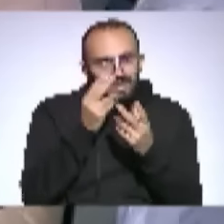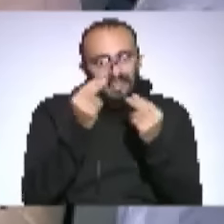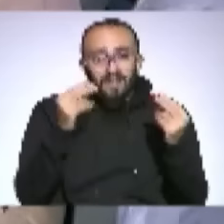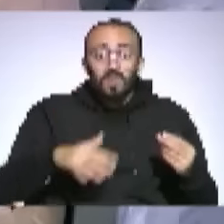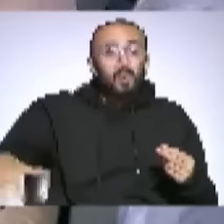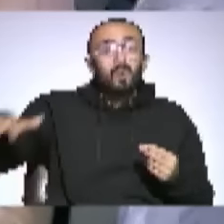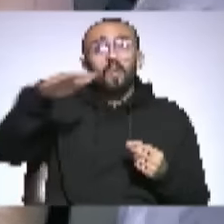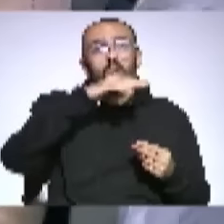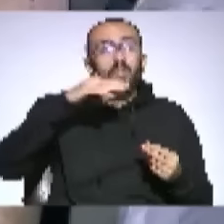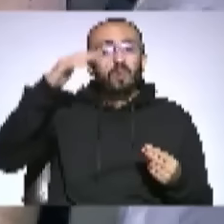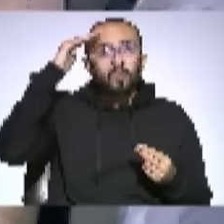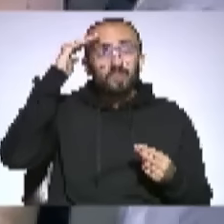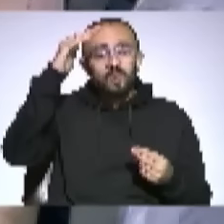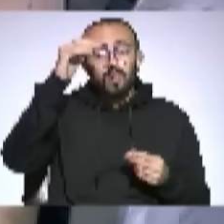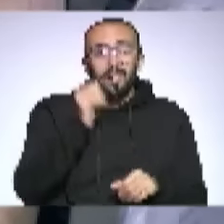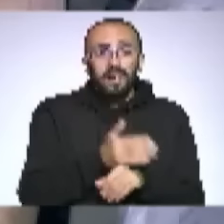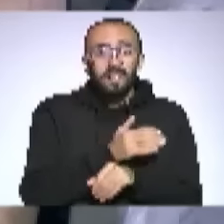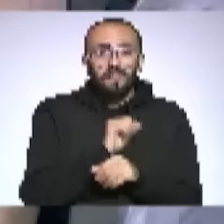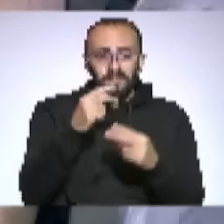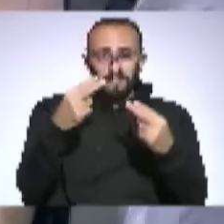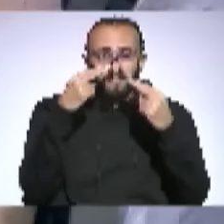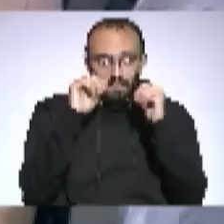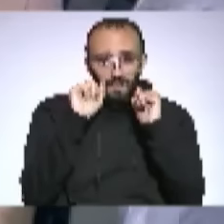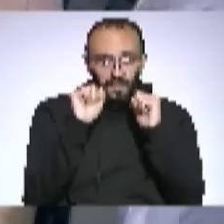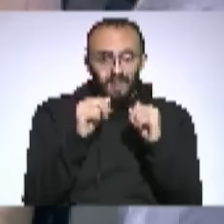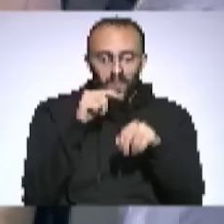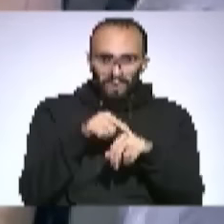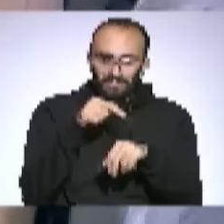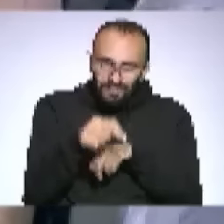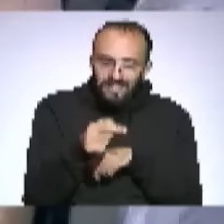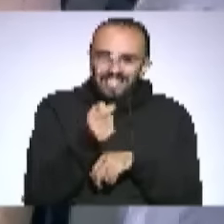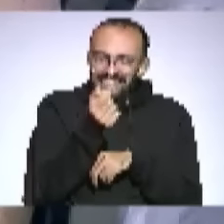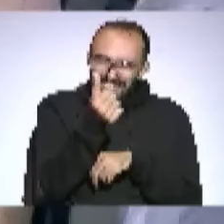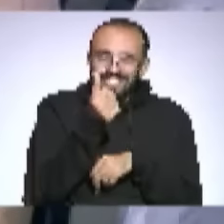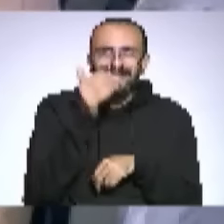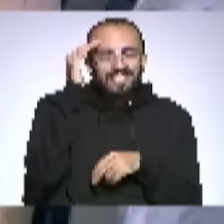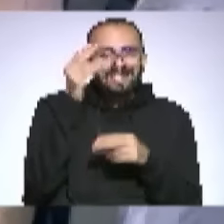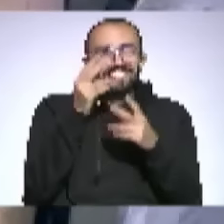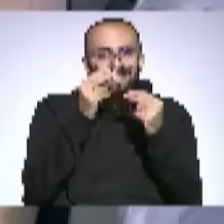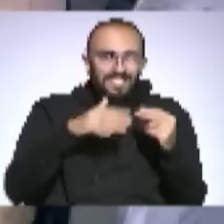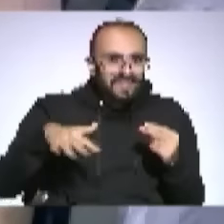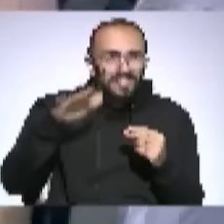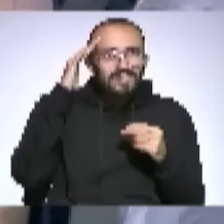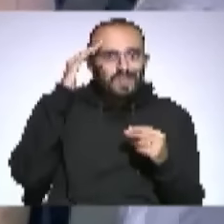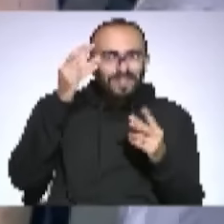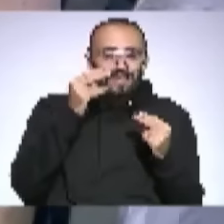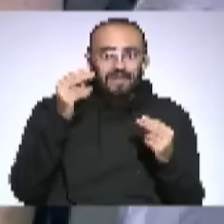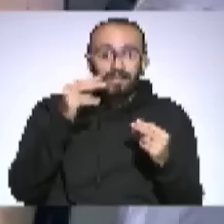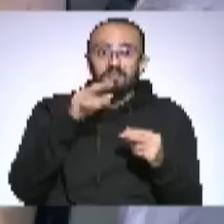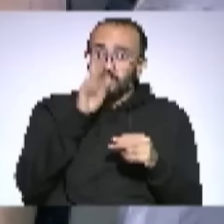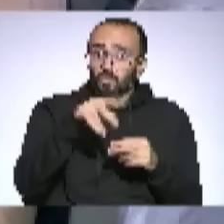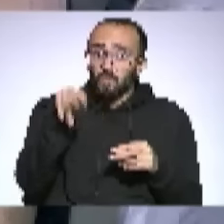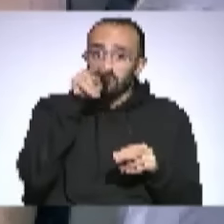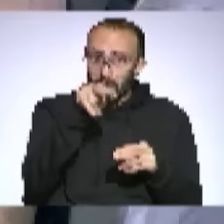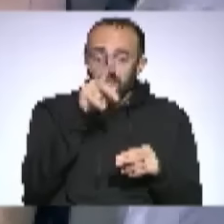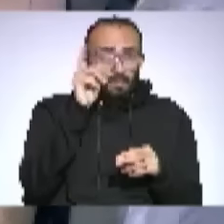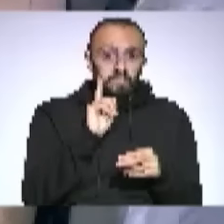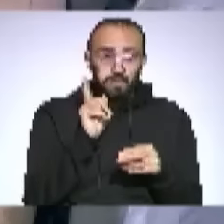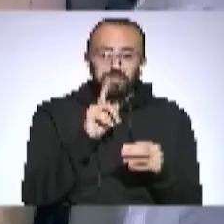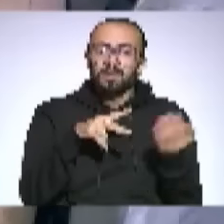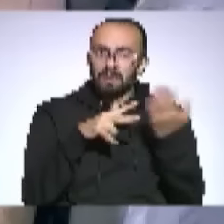اشكركم مشاهدينا على متابعه حلقه النهارده تخطينا وقتنا سريعا بشكركم وسريعا بقول لكم اللي فاتوا الحلقه يقدر يتابعها على